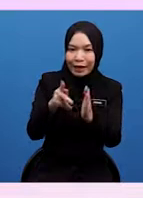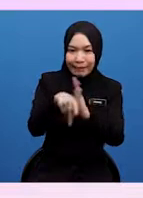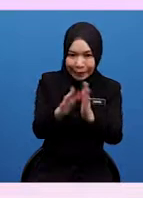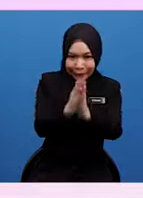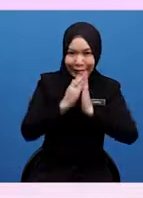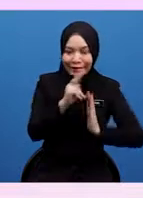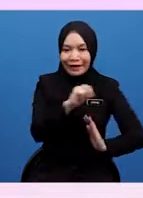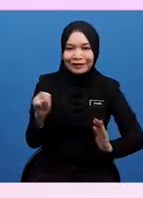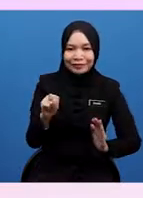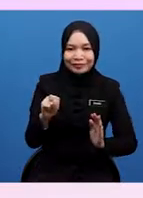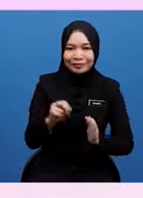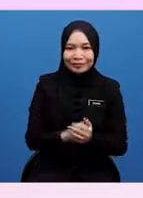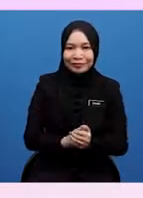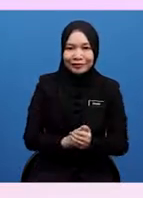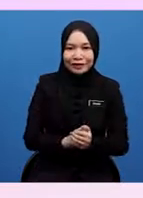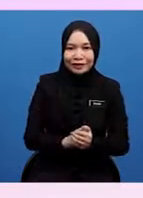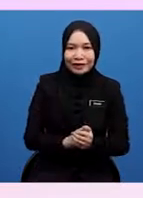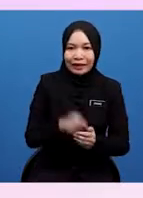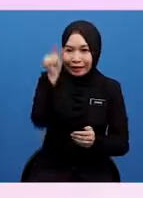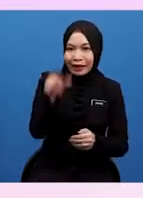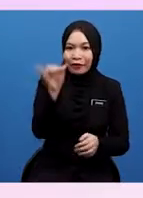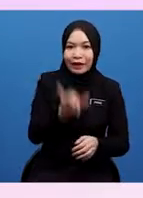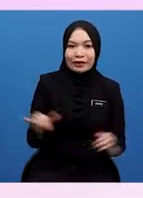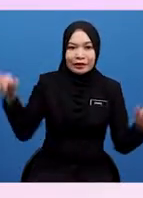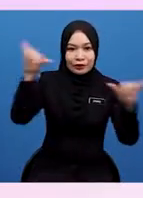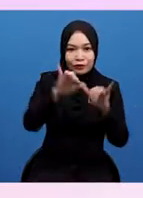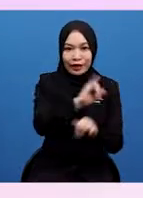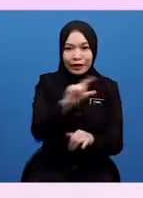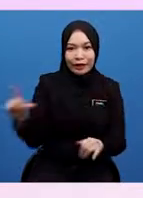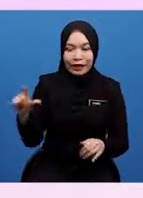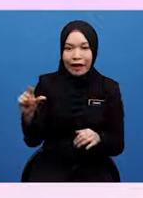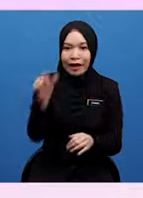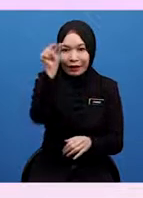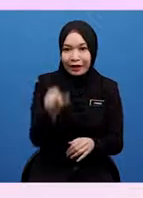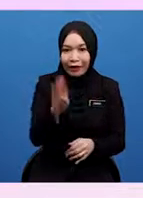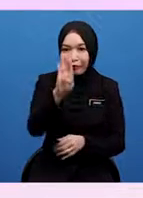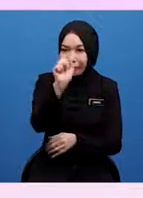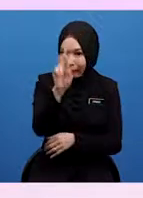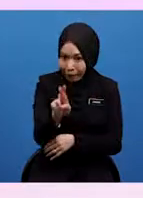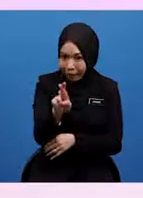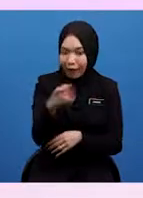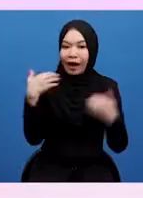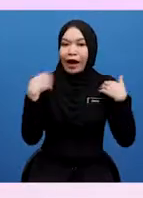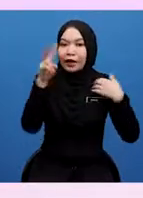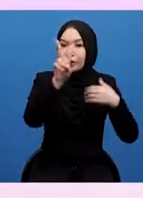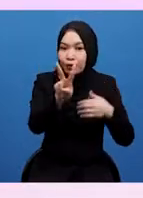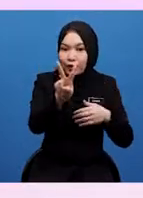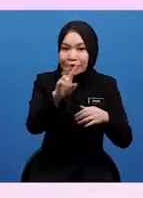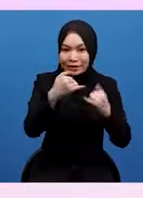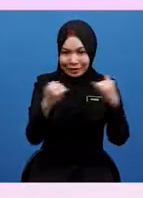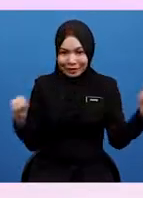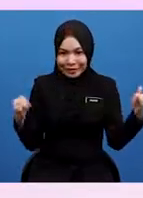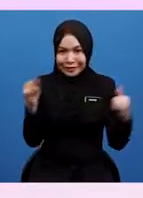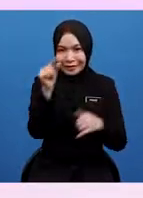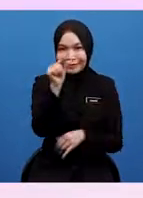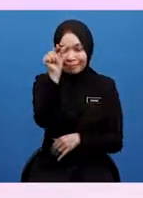yang sesuai ialah graf bar. Terdapat dua jenis graf bar, iaitu graf bar